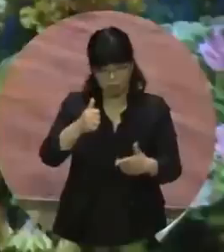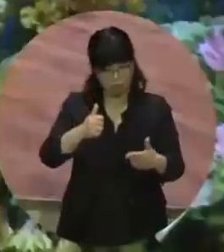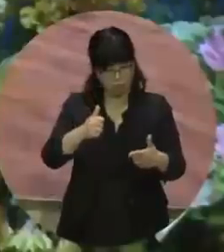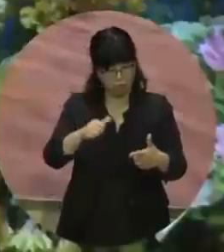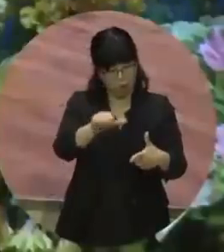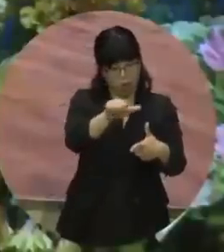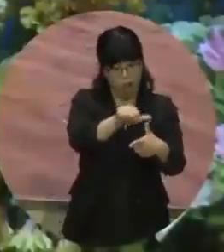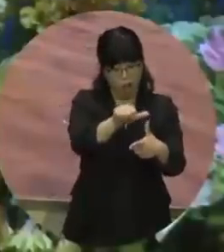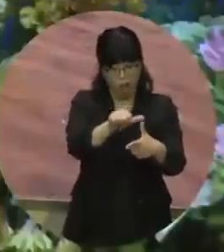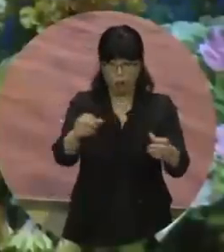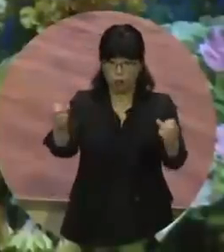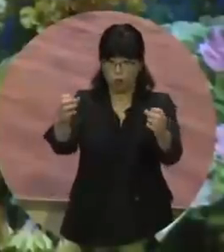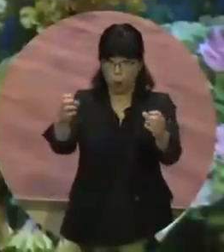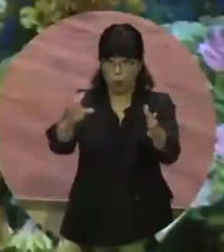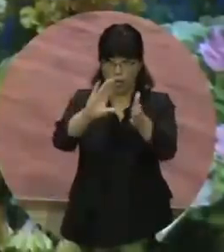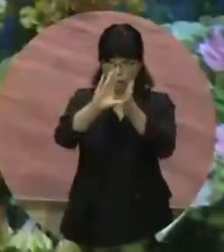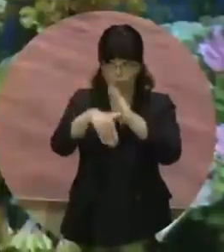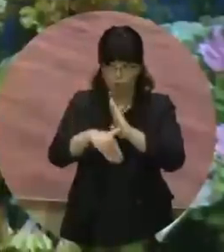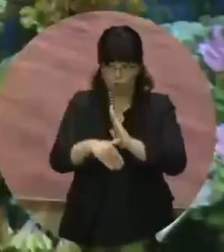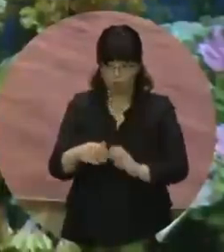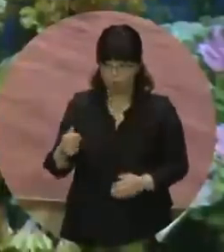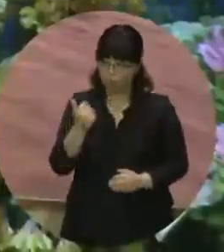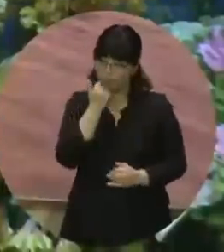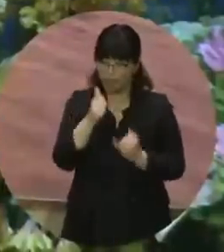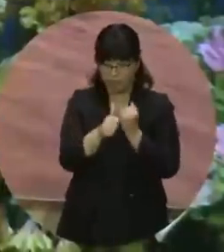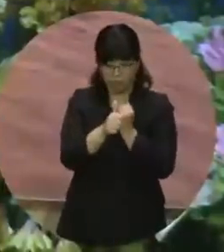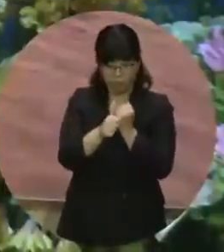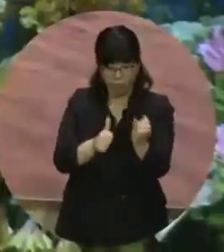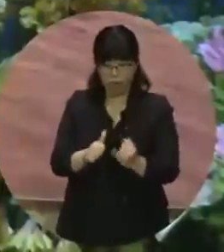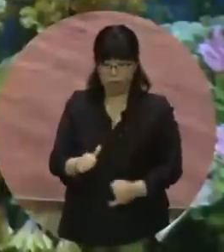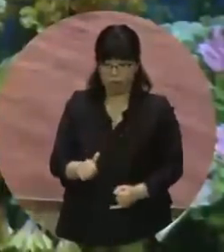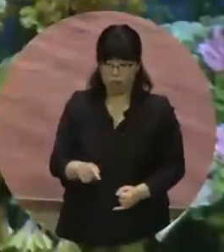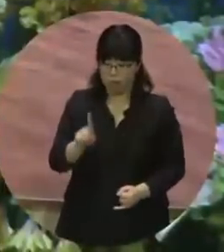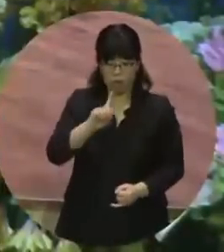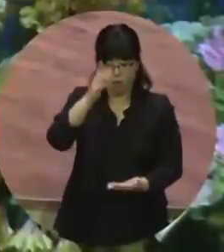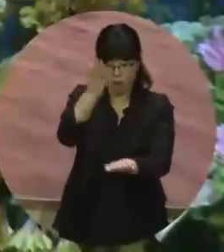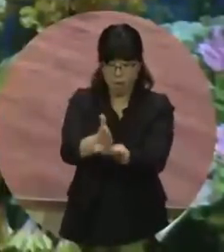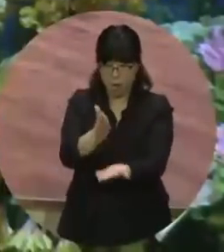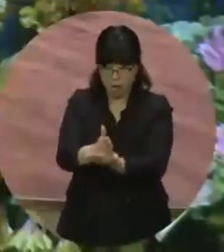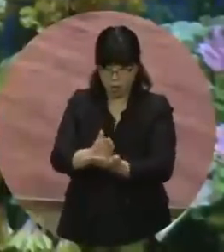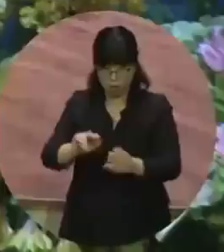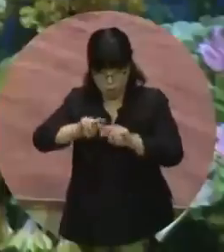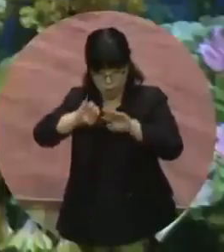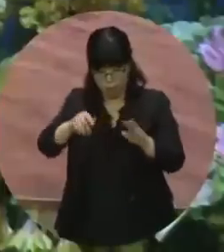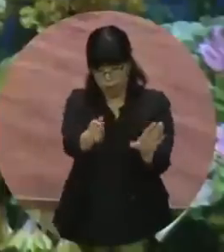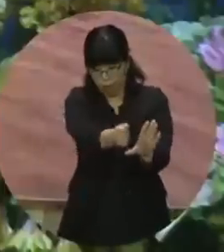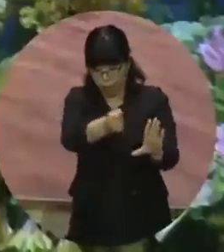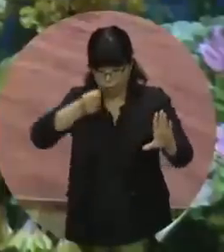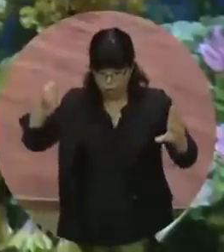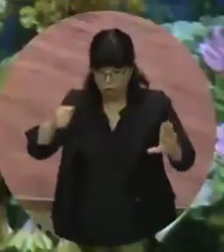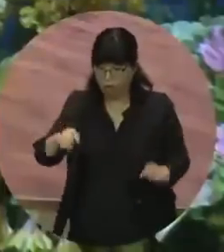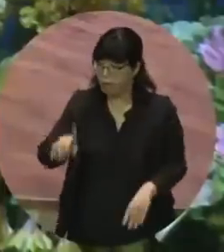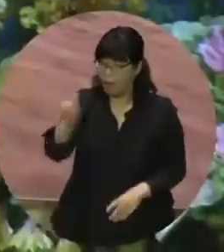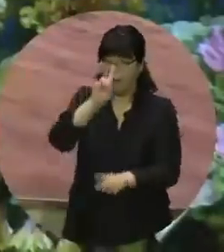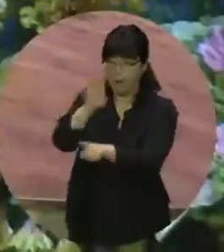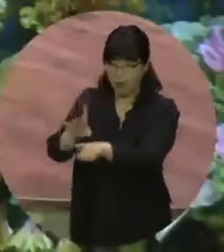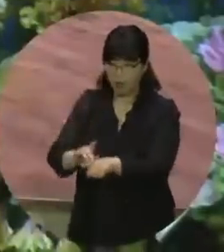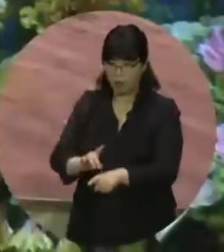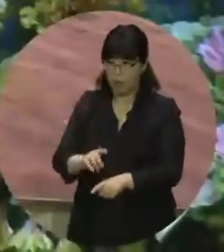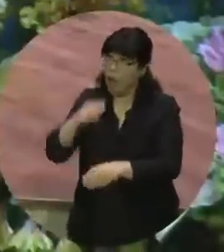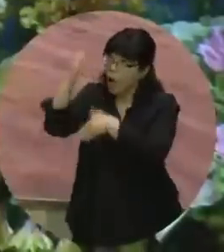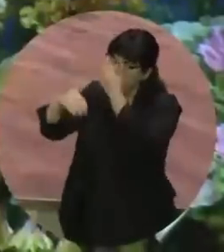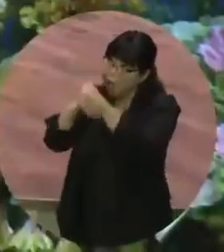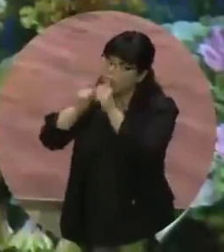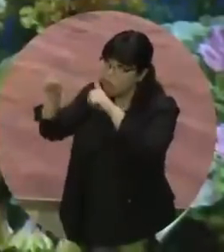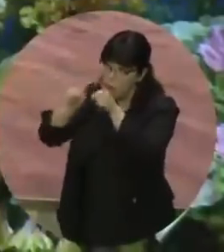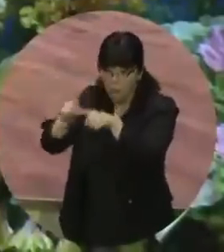않았냐? 하나님 말씀을 가지고 딱 그렇게 되면서 했으면 에서도 정신을 차려가지고